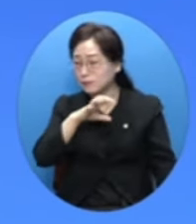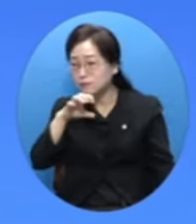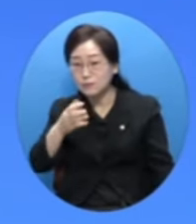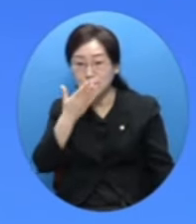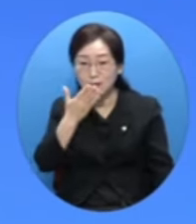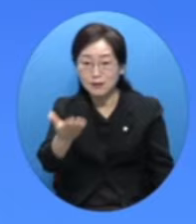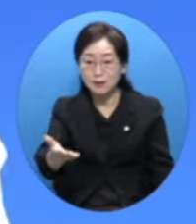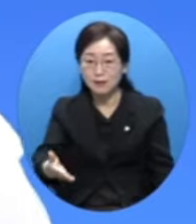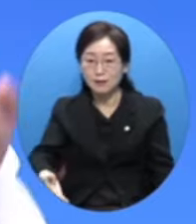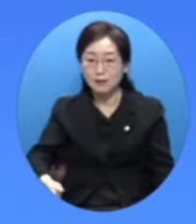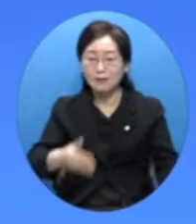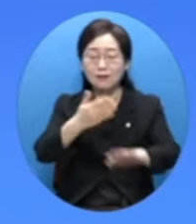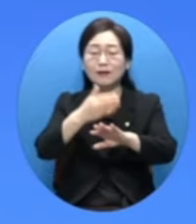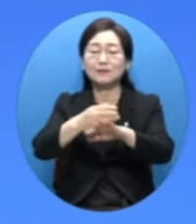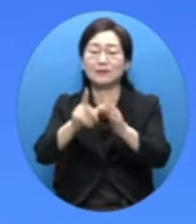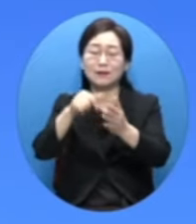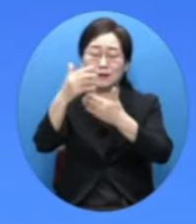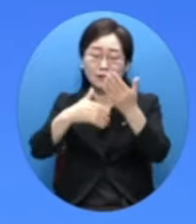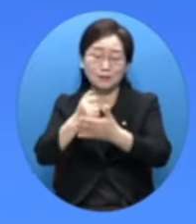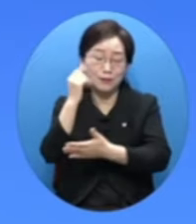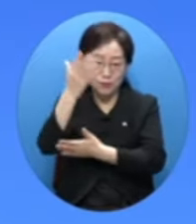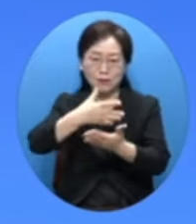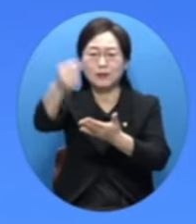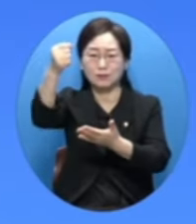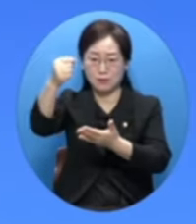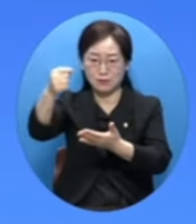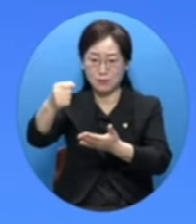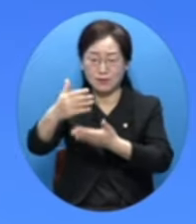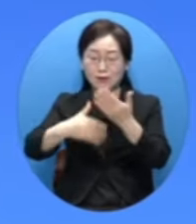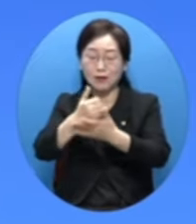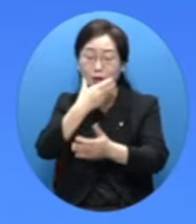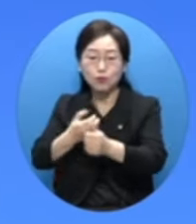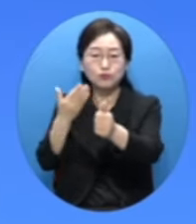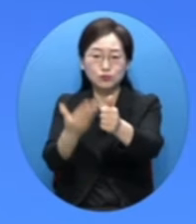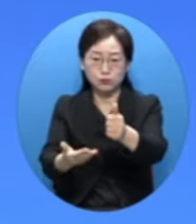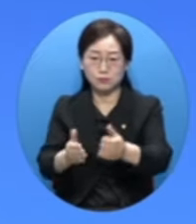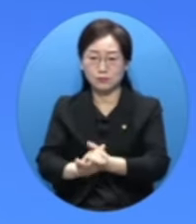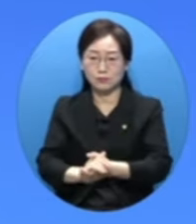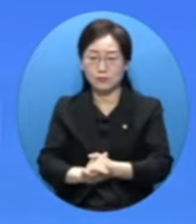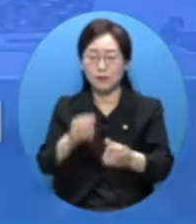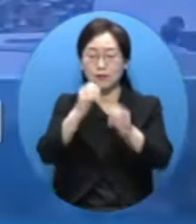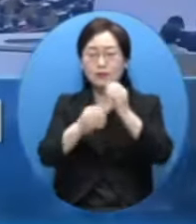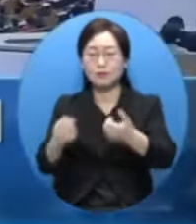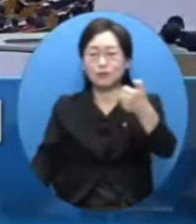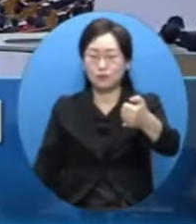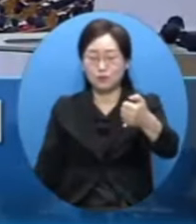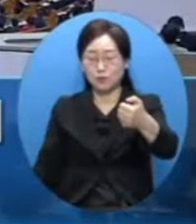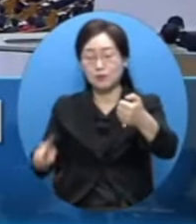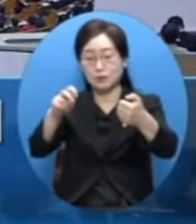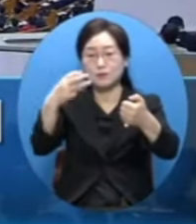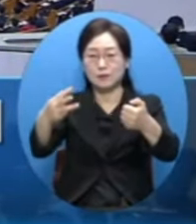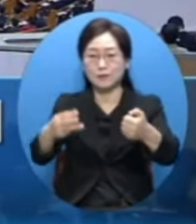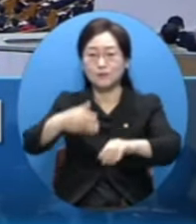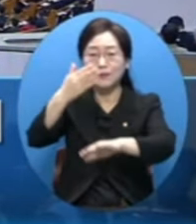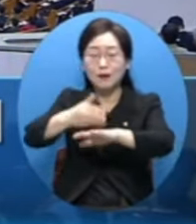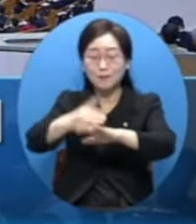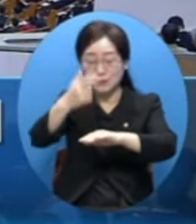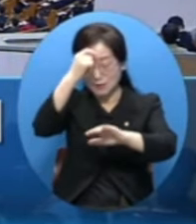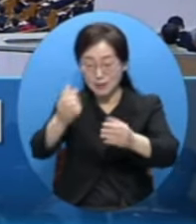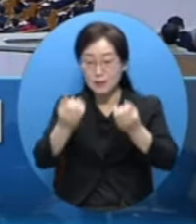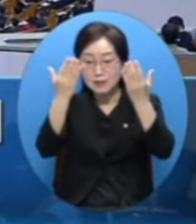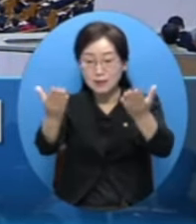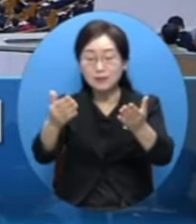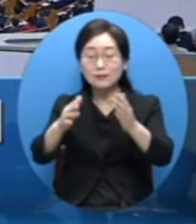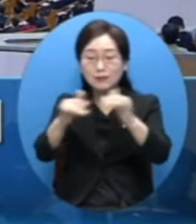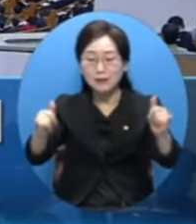있습니까? 감사할 때 하나님께서 영광을 받으시는 것입니다. 복을 내려주시는 것입니다. 시편 50편 23절입니다 감사로 제사를